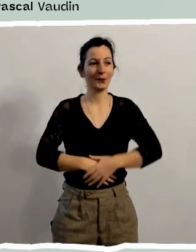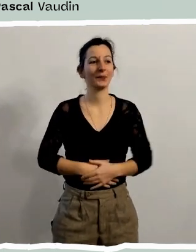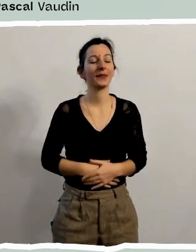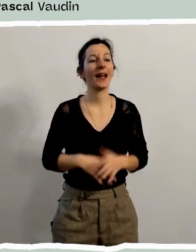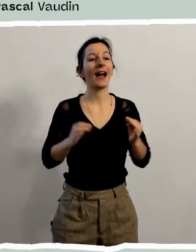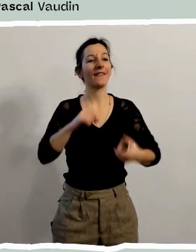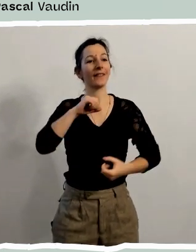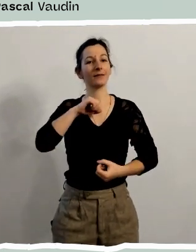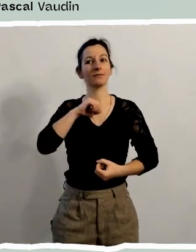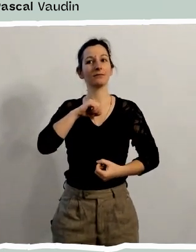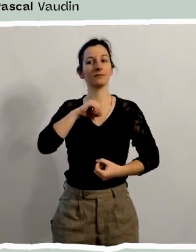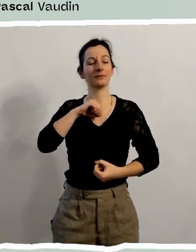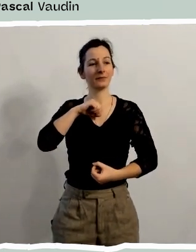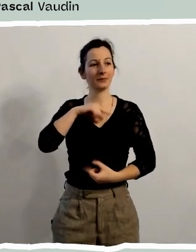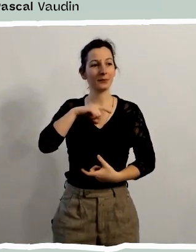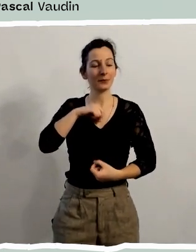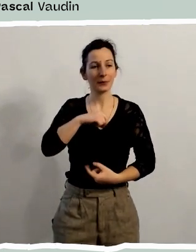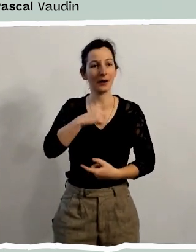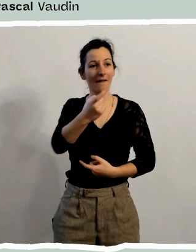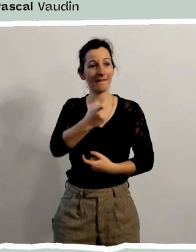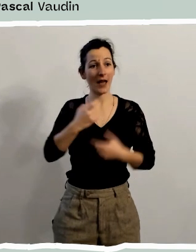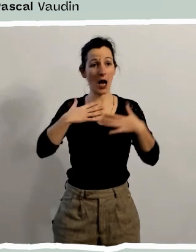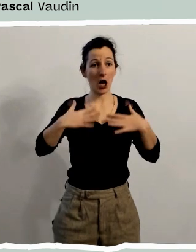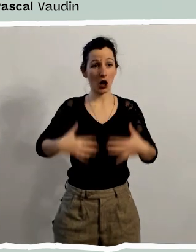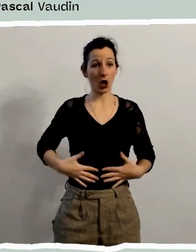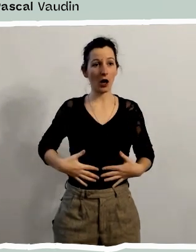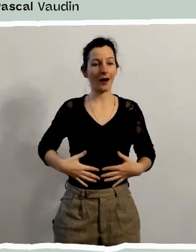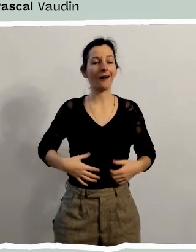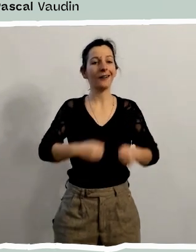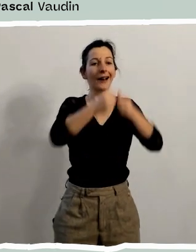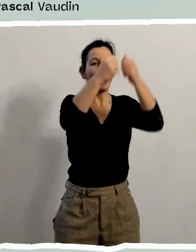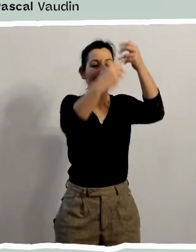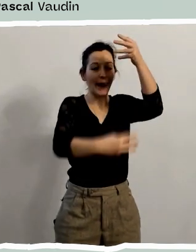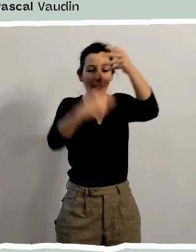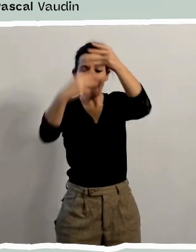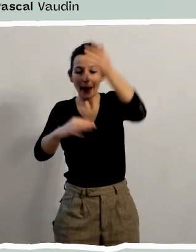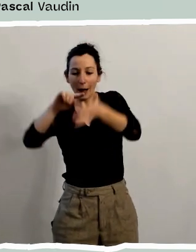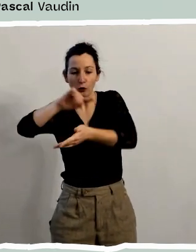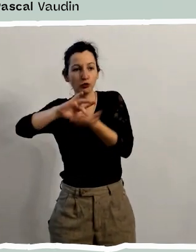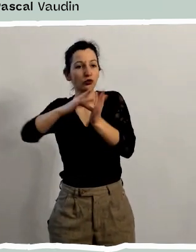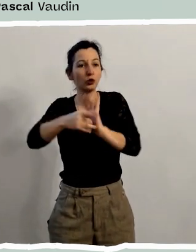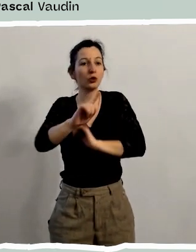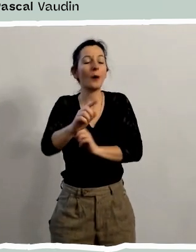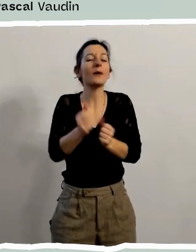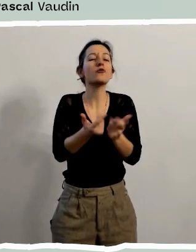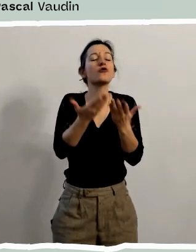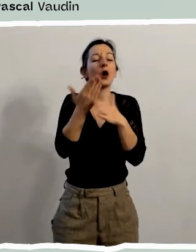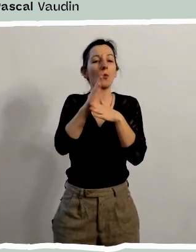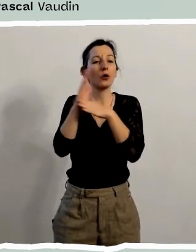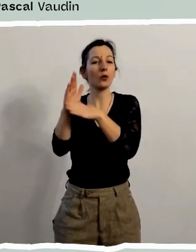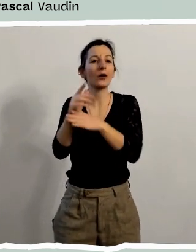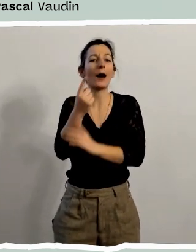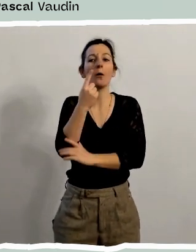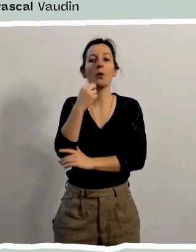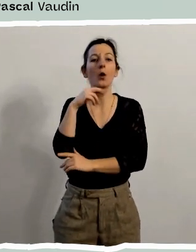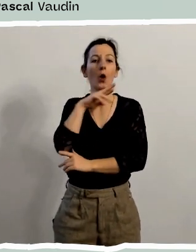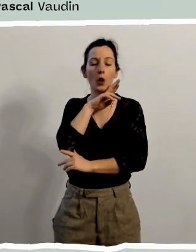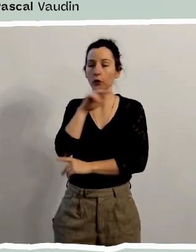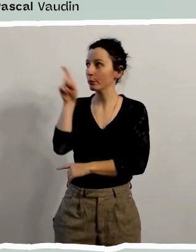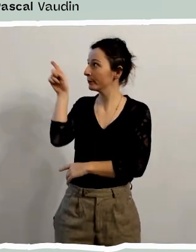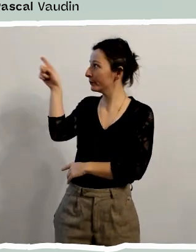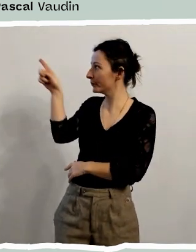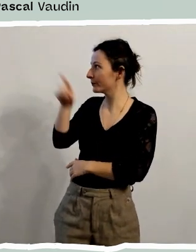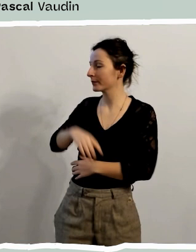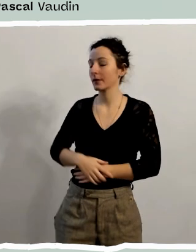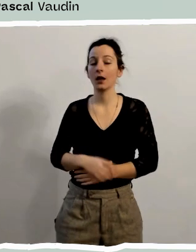humain. Et donc, c'est pas une liste exhaustive. Et vous voyez que j'en ai surligné quelques-unes en rose. Pourquoi ? Parce